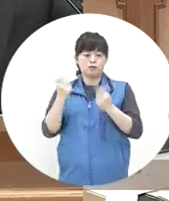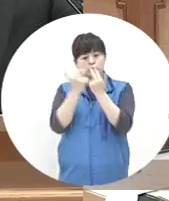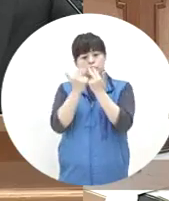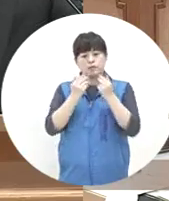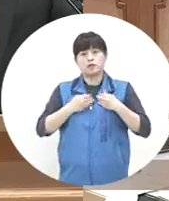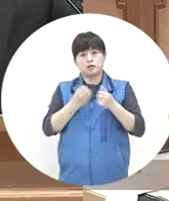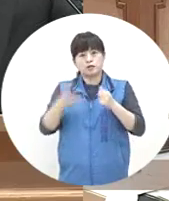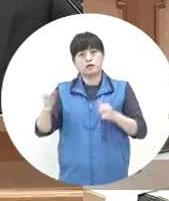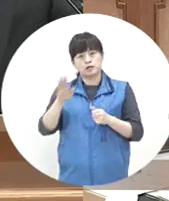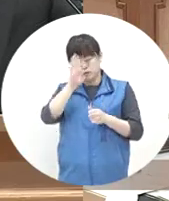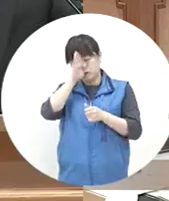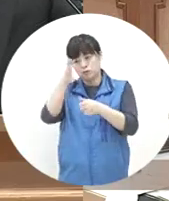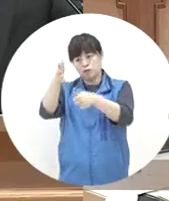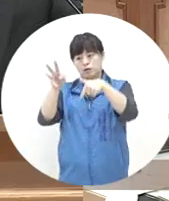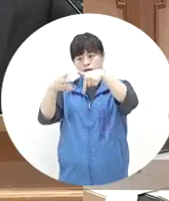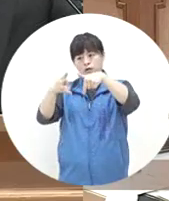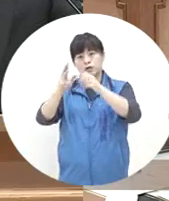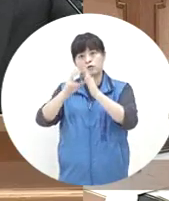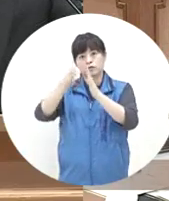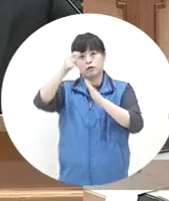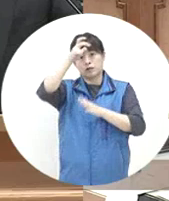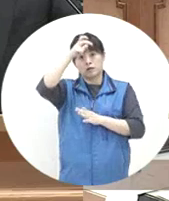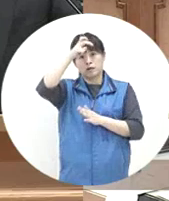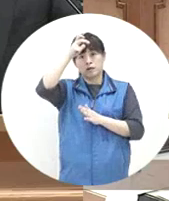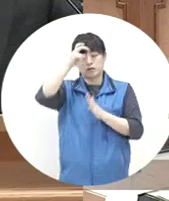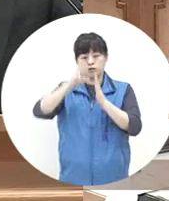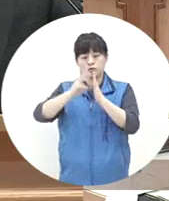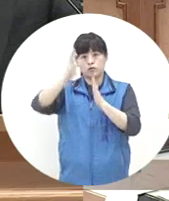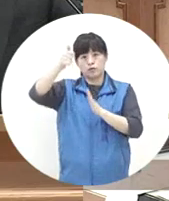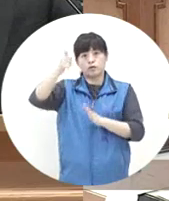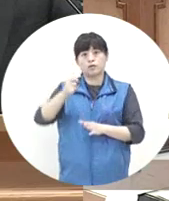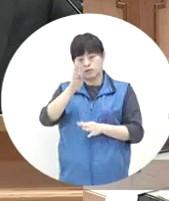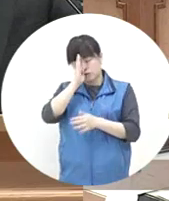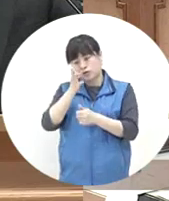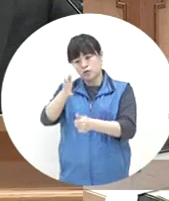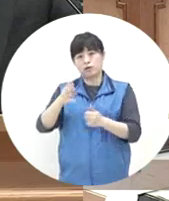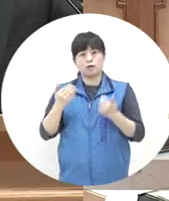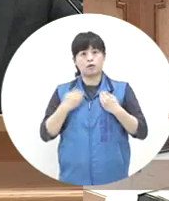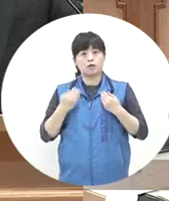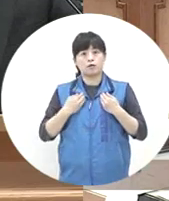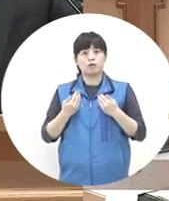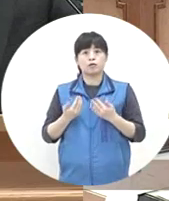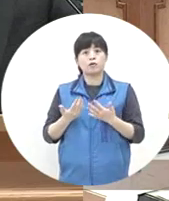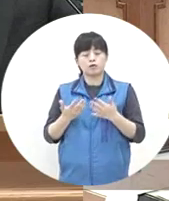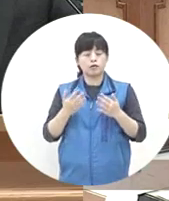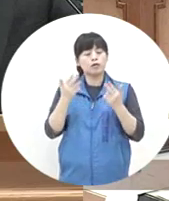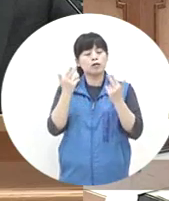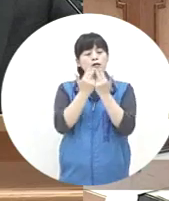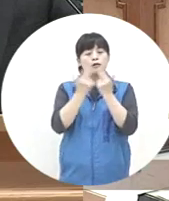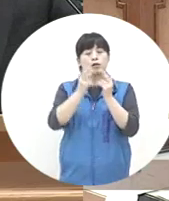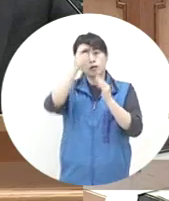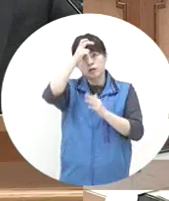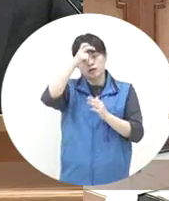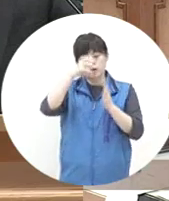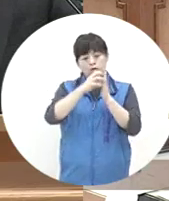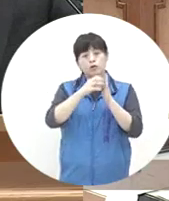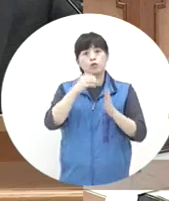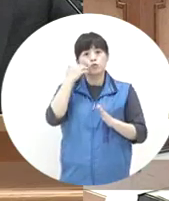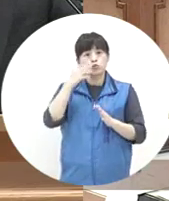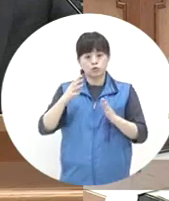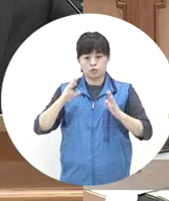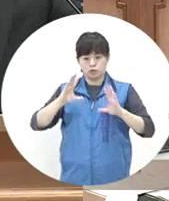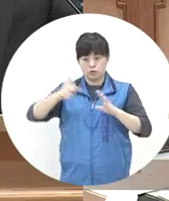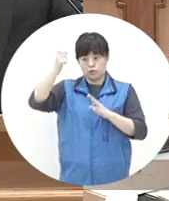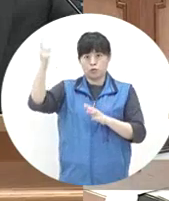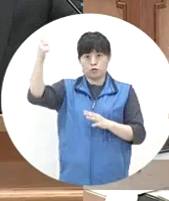问廖局长，警察局廖局长，请问一下，新北市警察局如果总统来